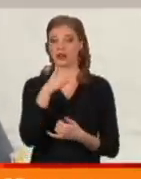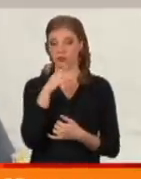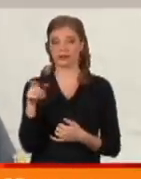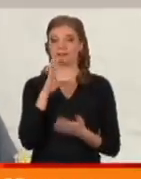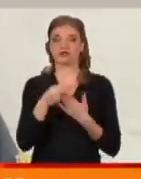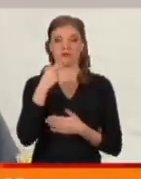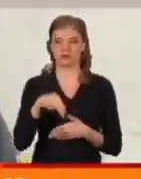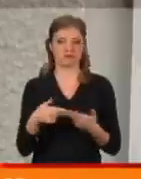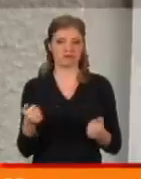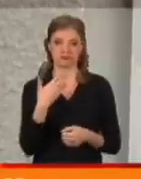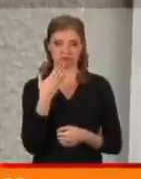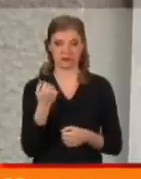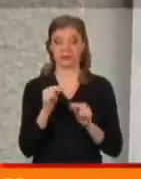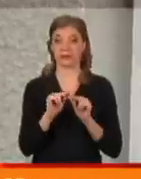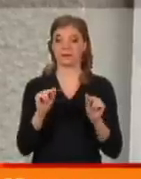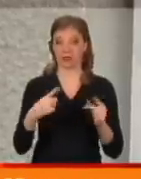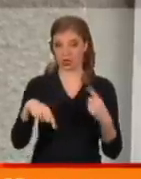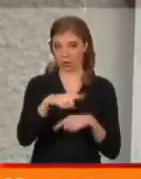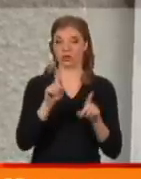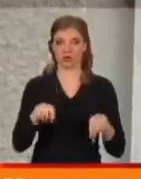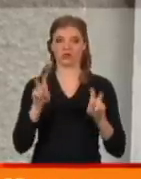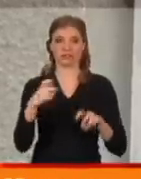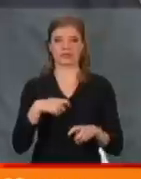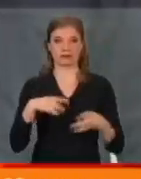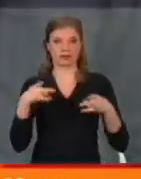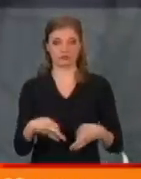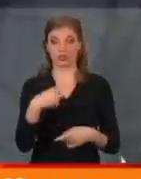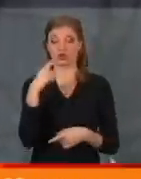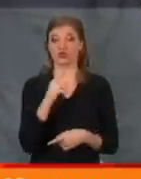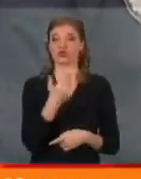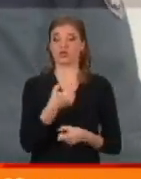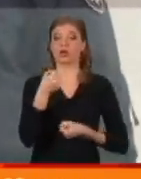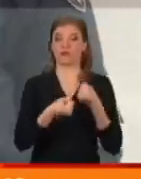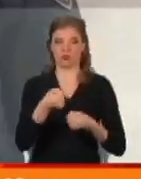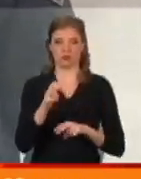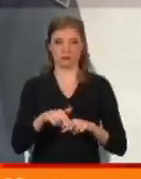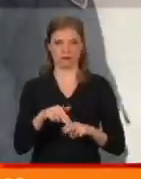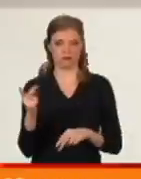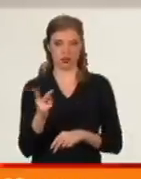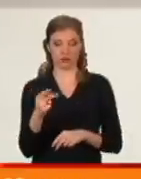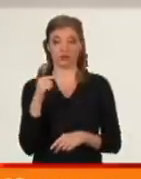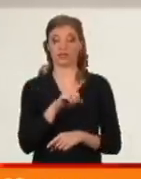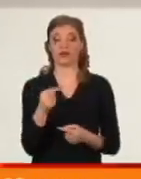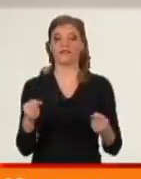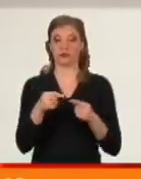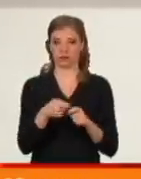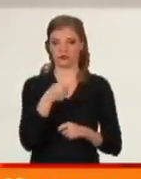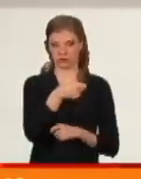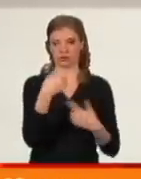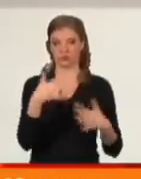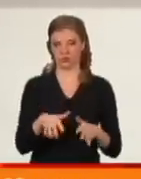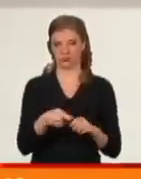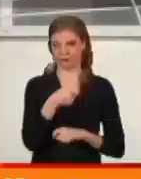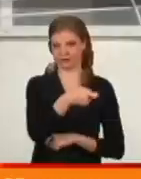своєї провини не визнає. Педагоги теж себе мають за потерпілих. Певнять, що їх побили патрульні. Відповідно, заяву вже віднесли